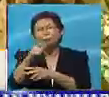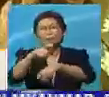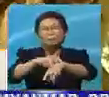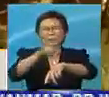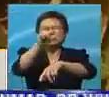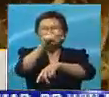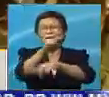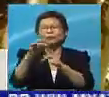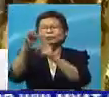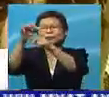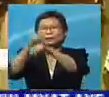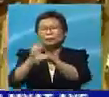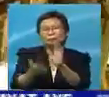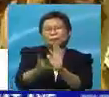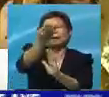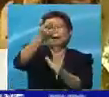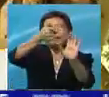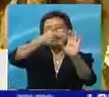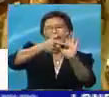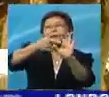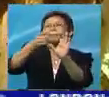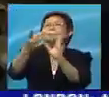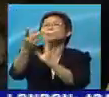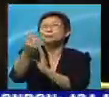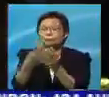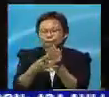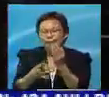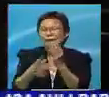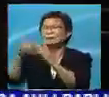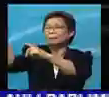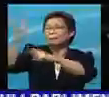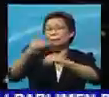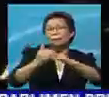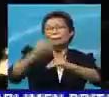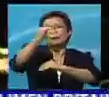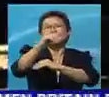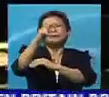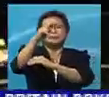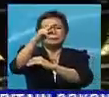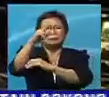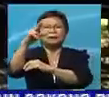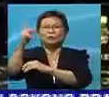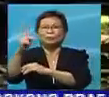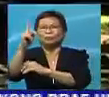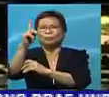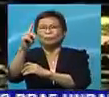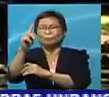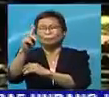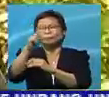terdekat terutama dengan kenaikan harga minyak sawit mentah melepasi paras r000 setan matrik ketika ini